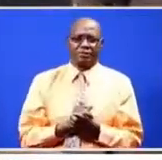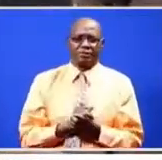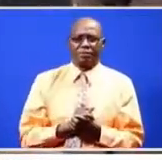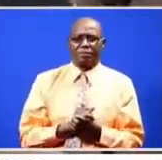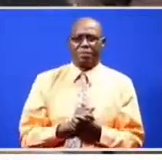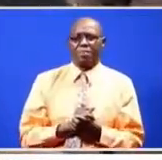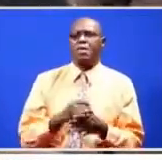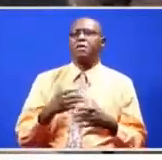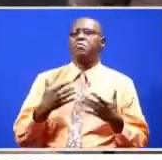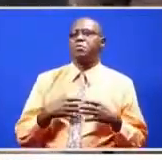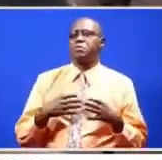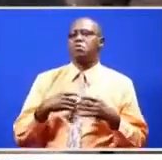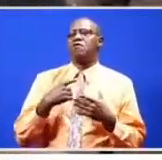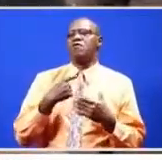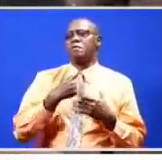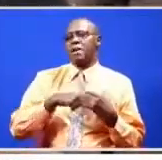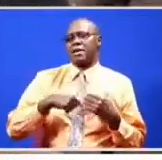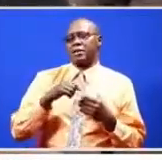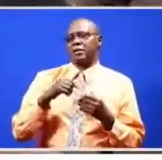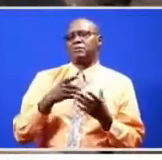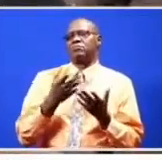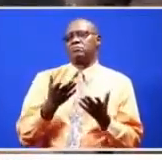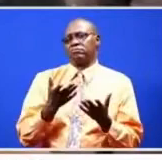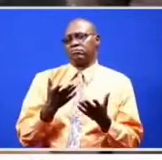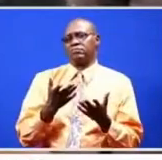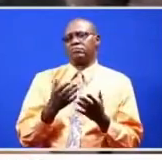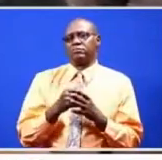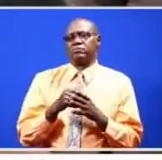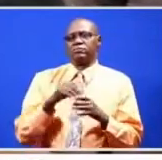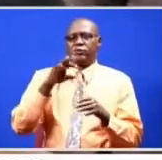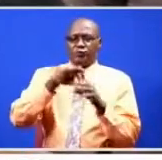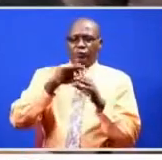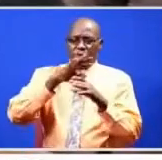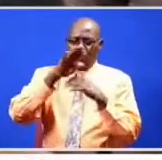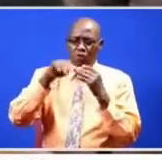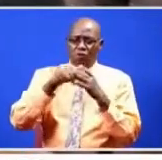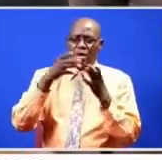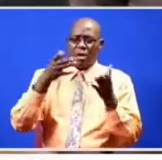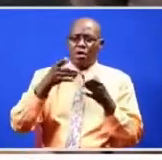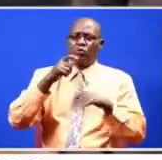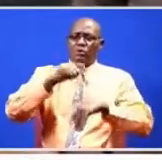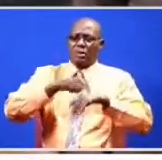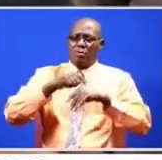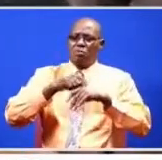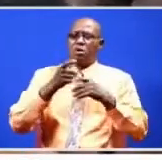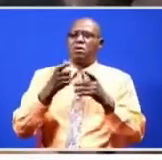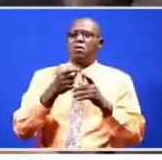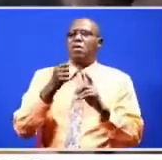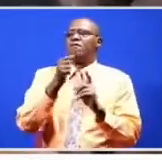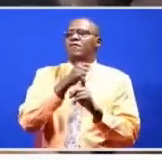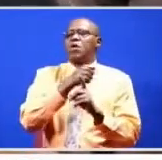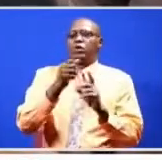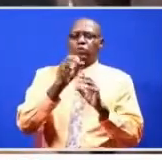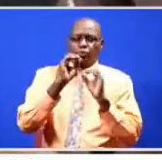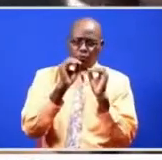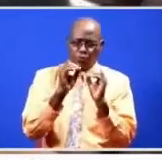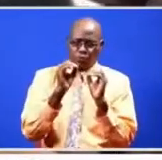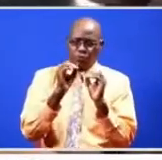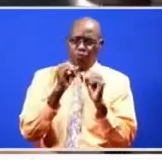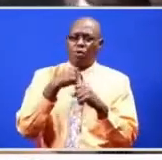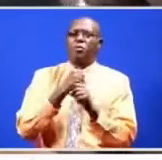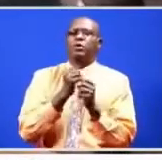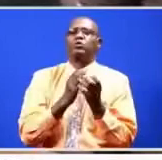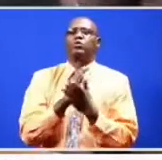na wapigaji kura wote, safari hii tuhakishe kwamba hakuna fujo. Manake Malindi kila saa